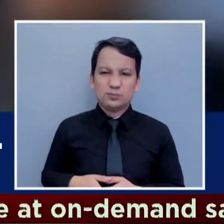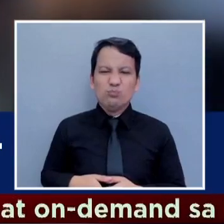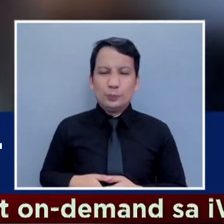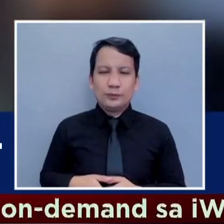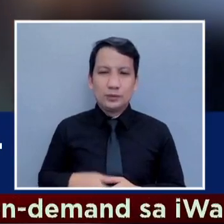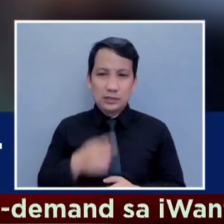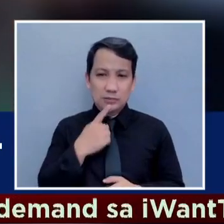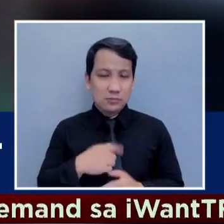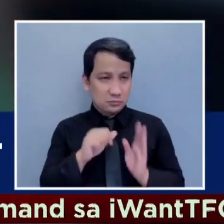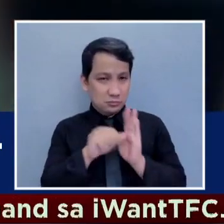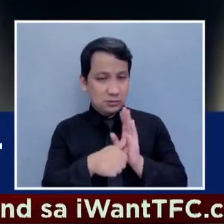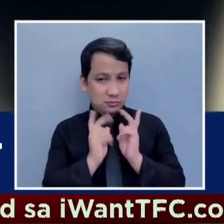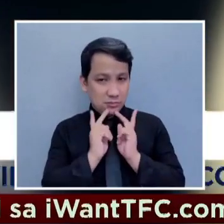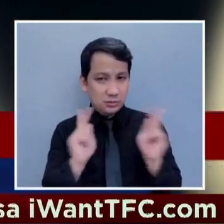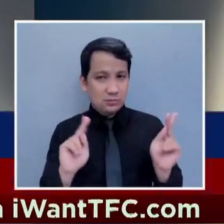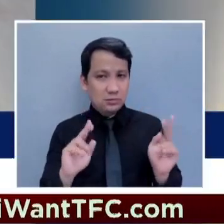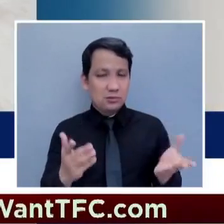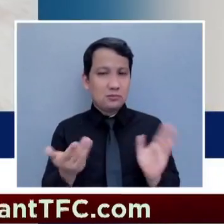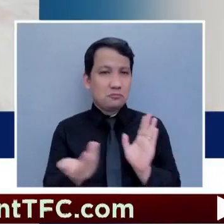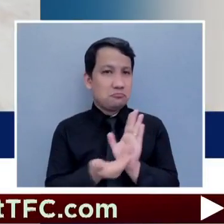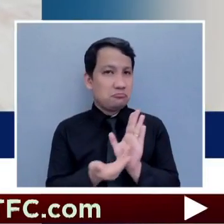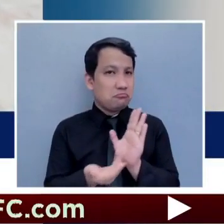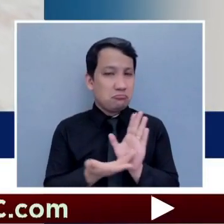akin in public. Parang wala lang siyang,